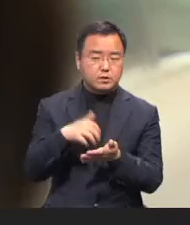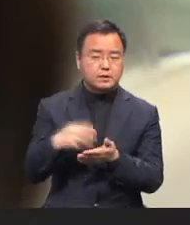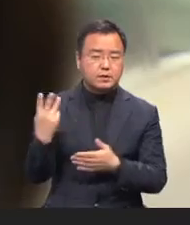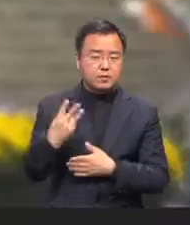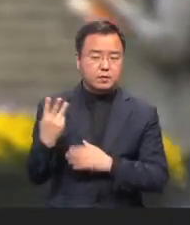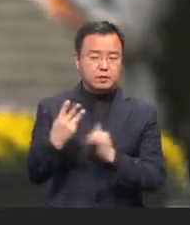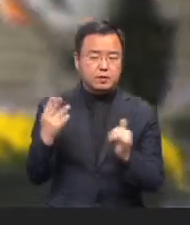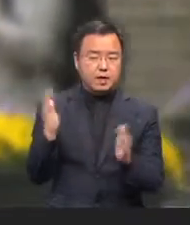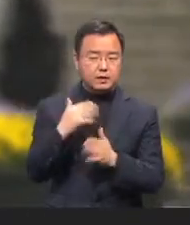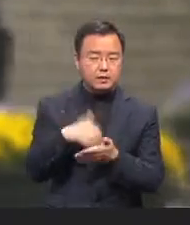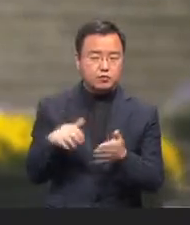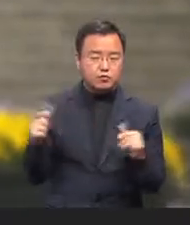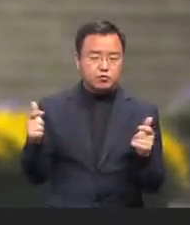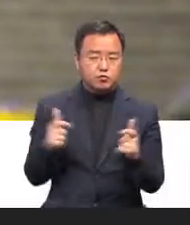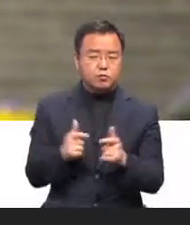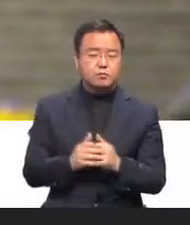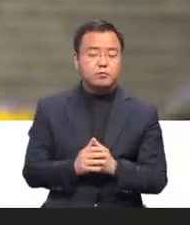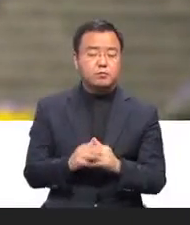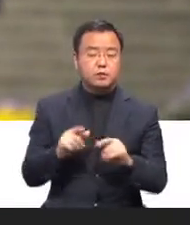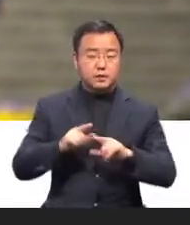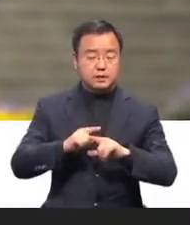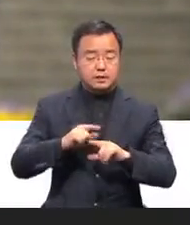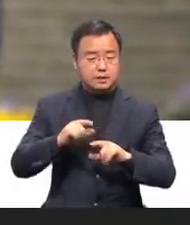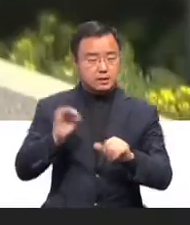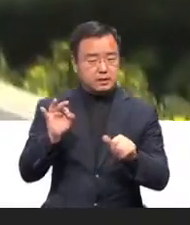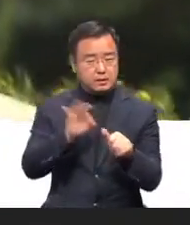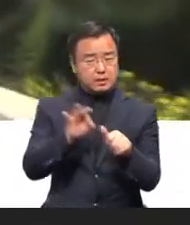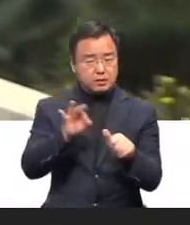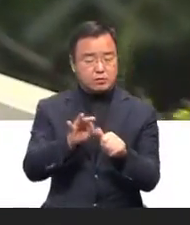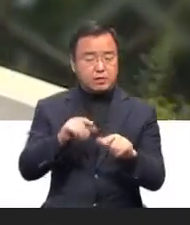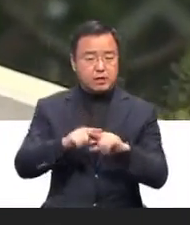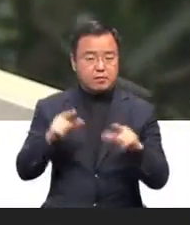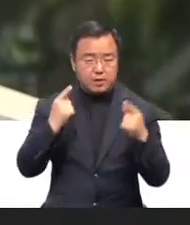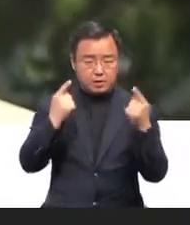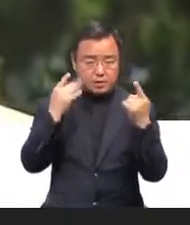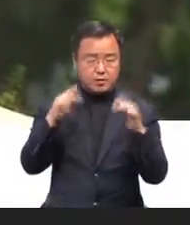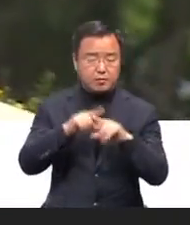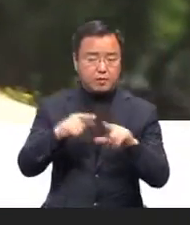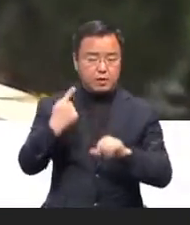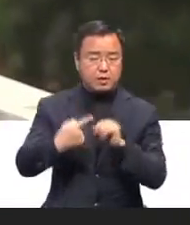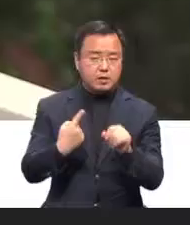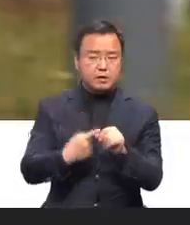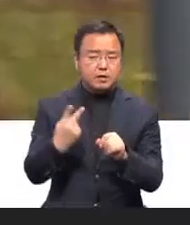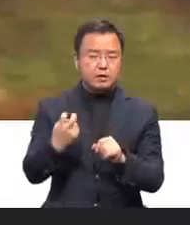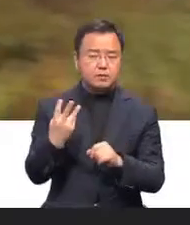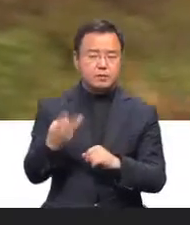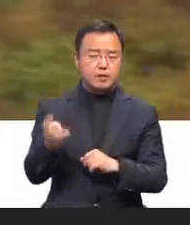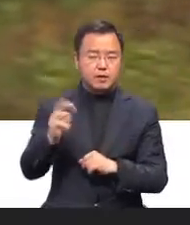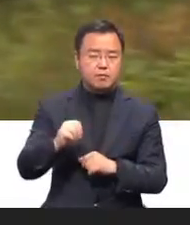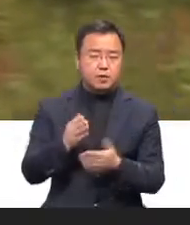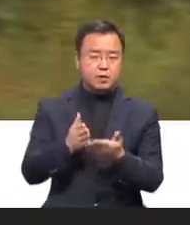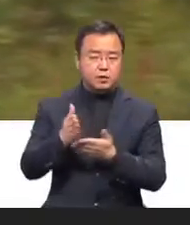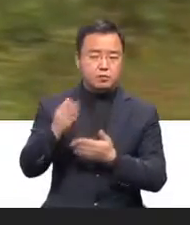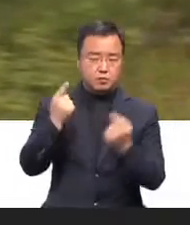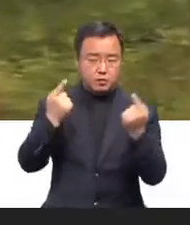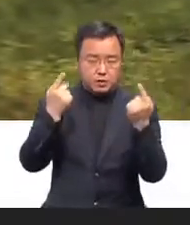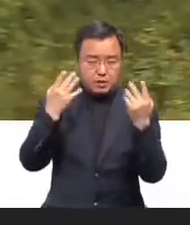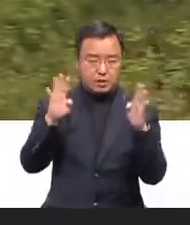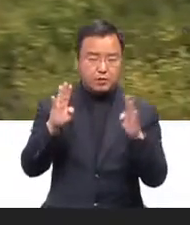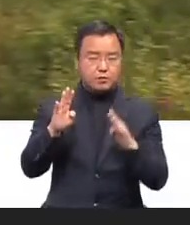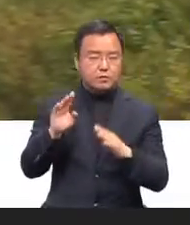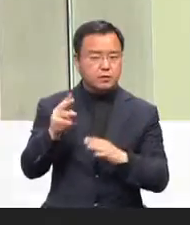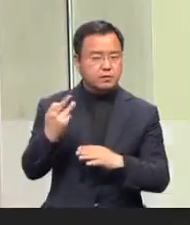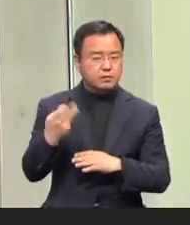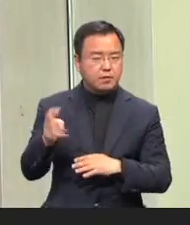됩니다 재정 지원은 일반대 1곳당 매년 평균 23억원 전문대학은 13억 원 으로 올해 400 6억원이